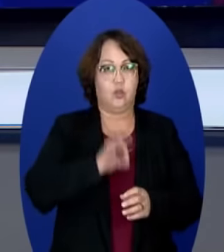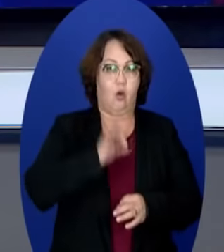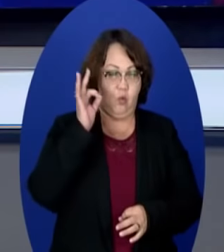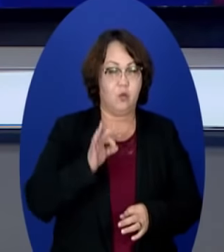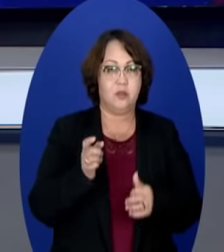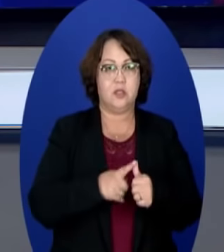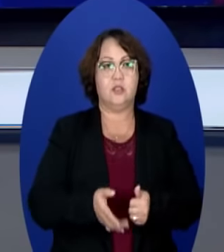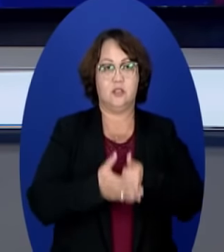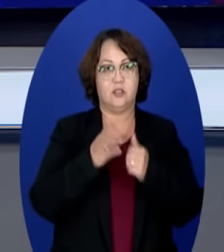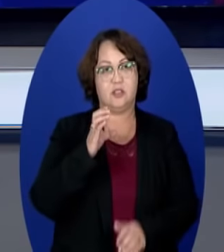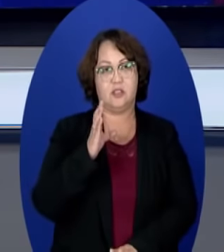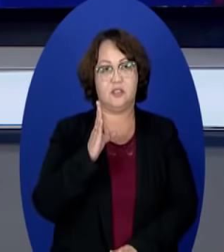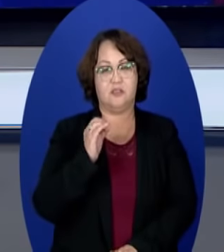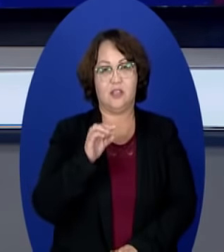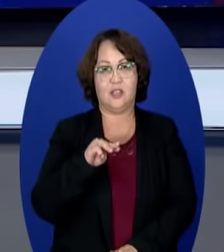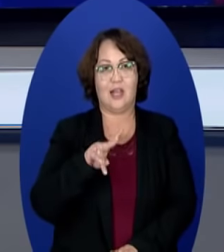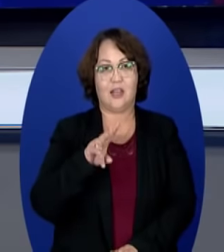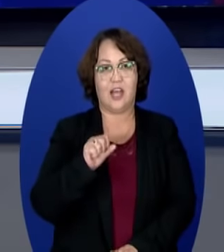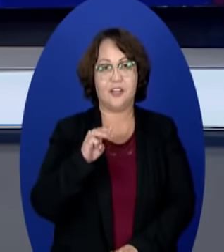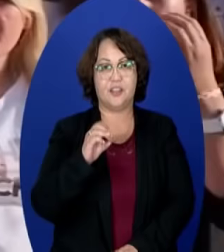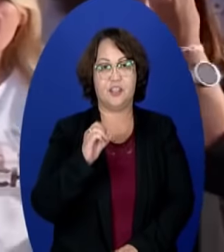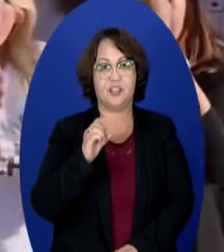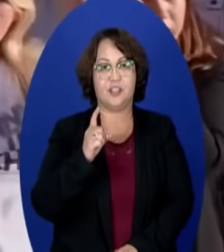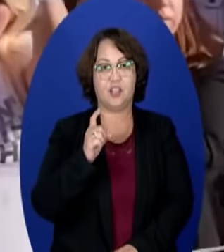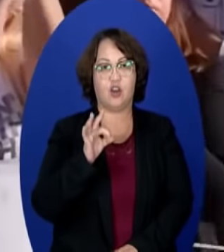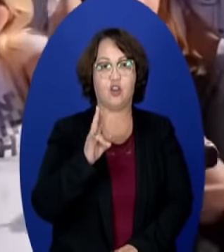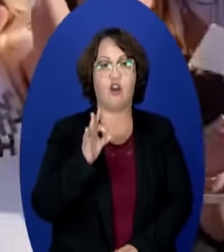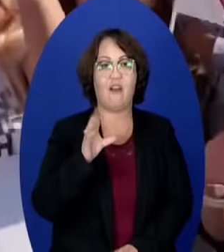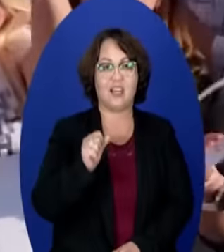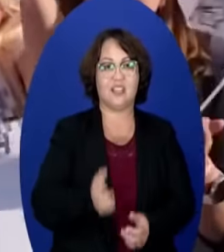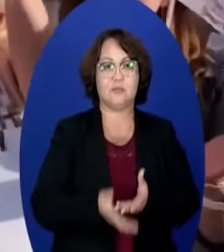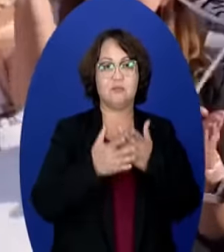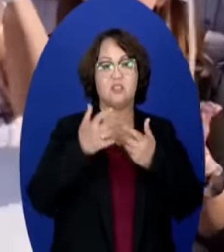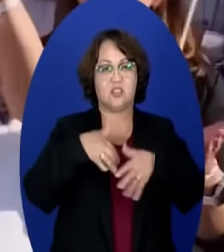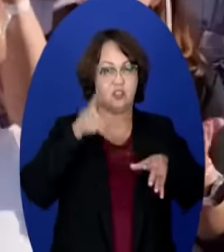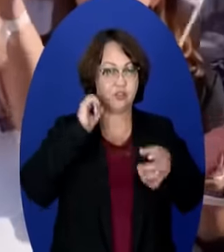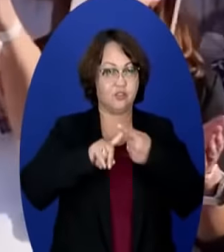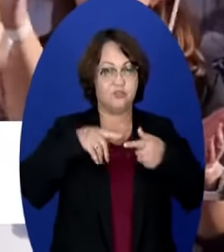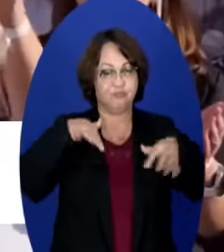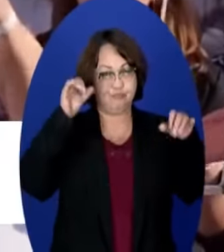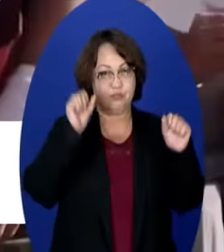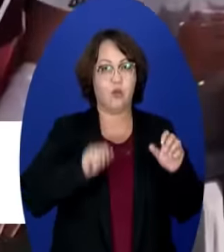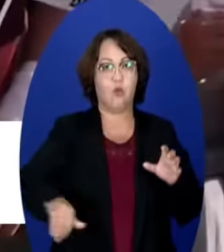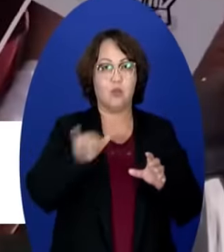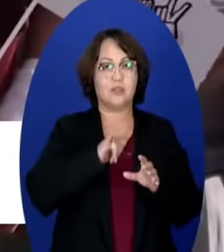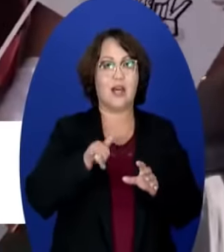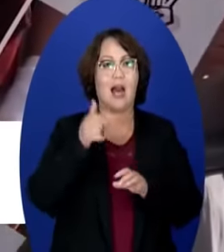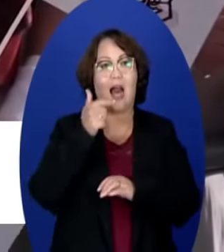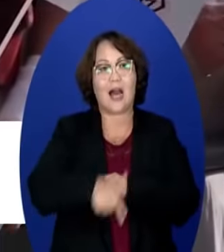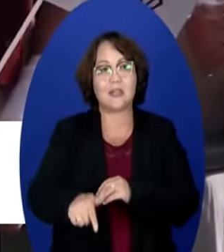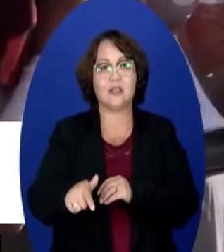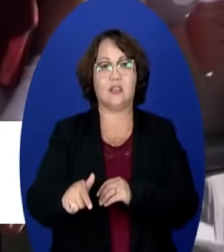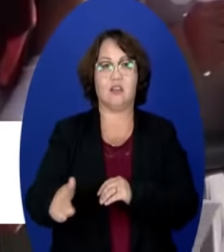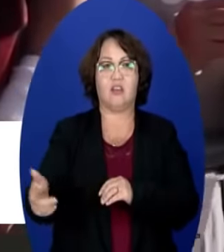дэвшигч Светлана Тихоноваг дэмжиж байгаагаа илэрхийлэн жигсжээ. Белорусийн хүчний байгууллагын улс оронд гадны үндэстнийхэн